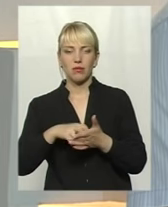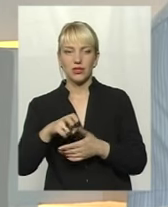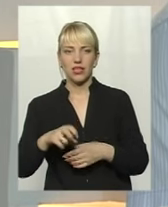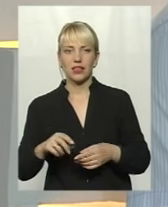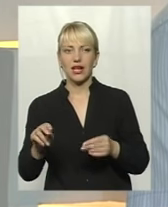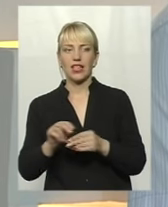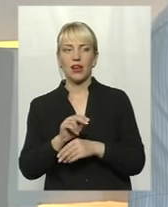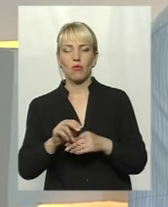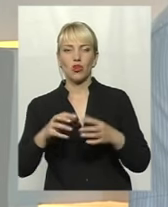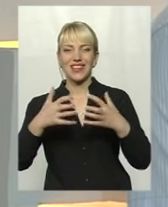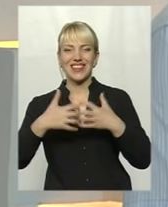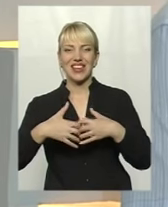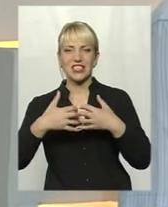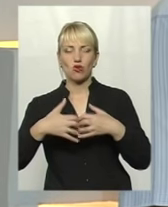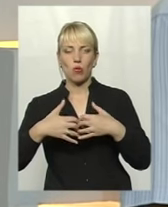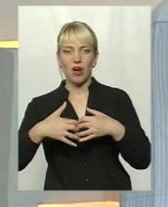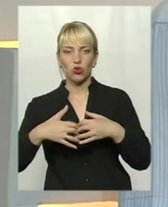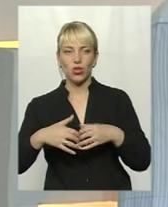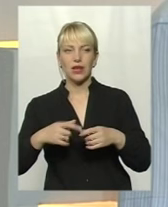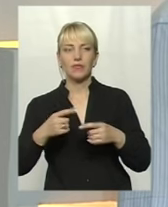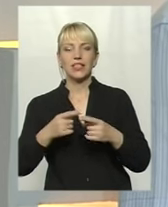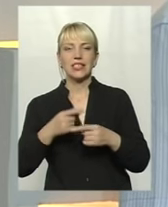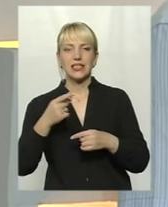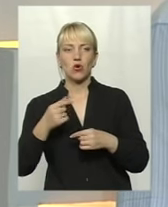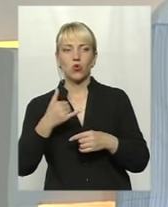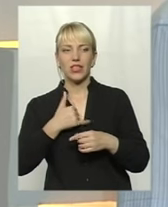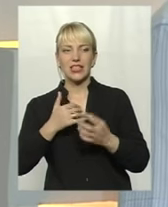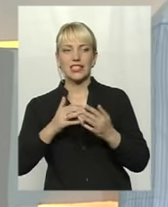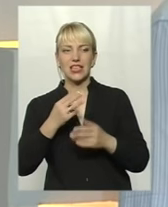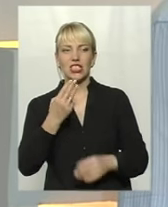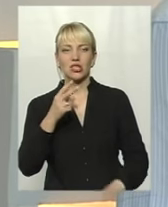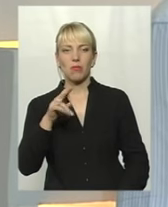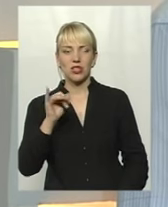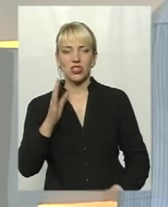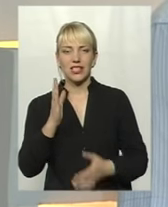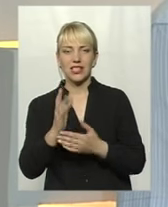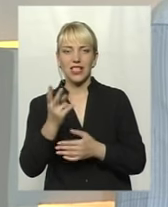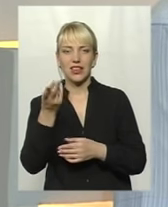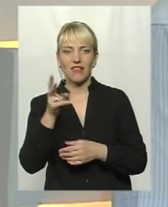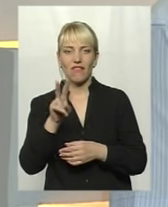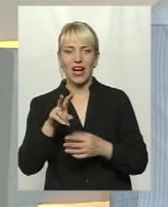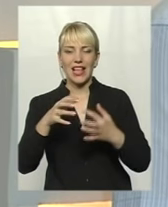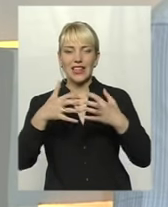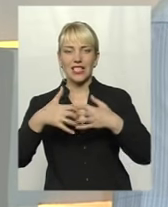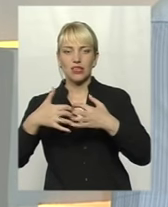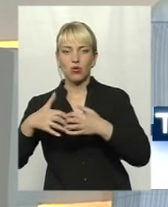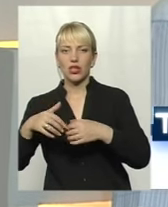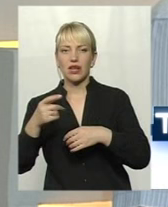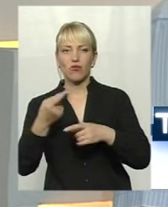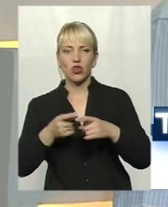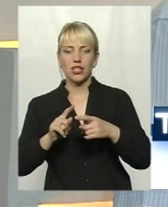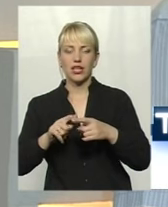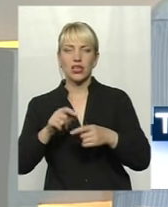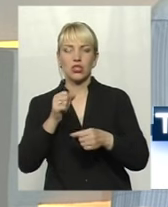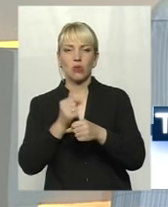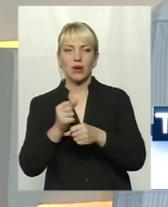трансформаторів по вулиці Чапаеві та лінієнні електропередачі. У нас в селі по Шпичницях є три трансформатори. Два трансформатори, проведений ремонт їхній заміною самих